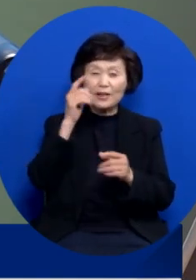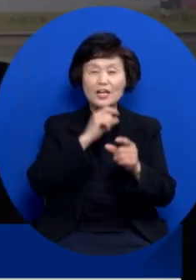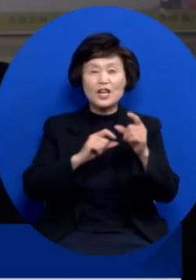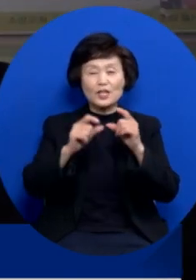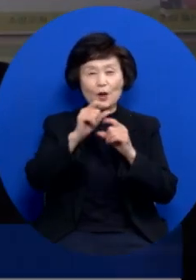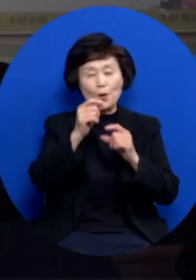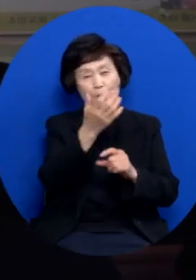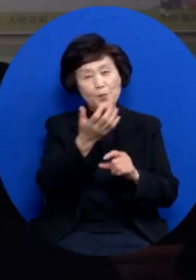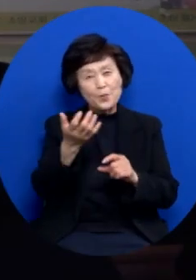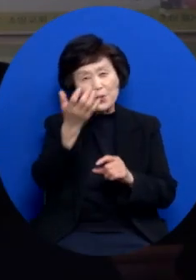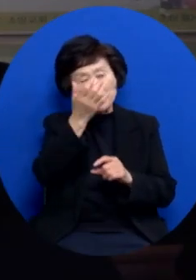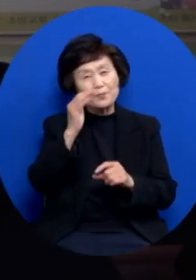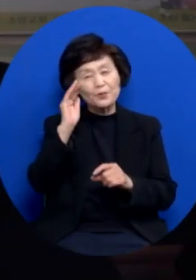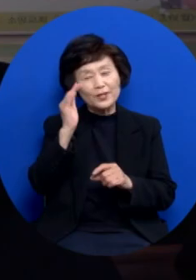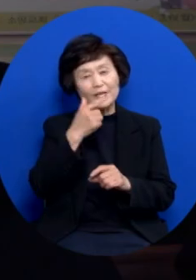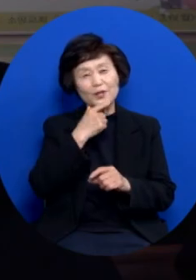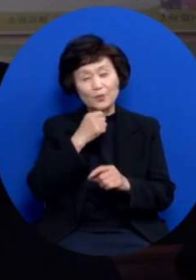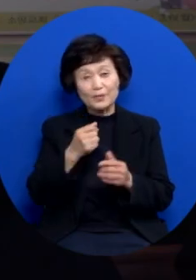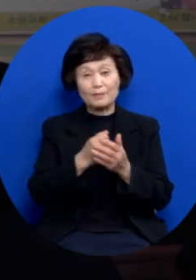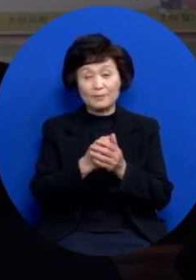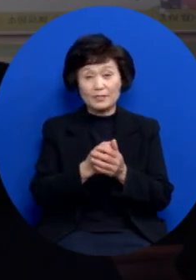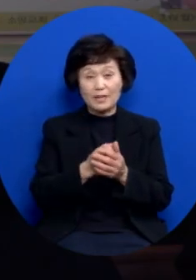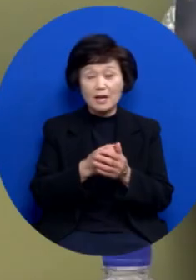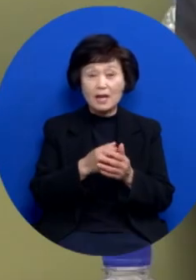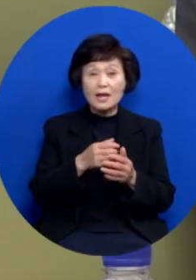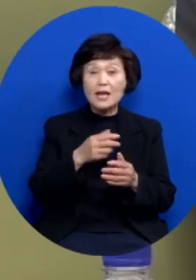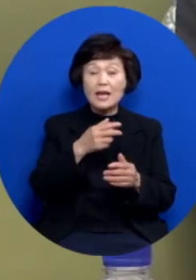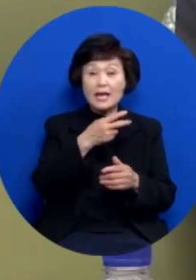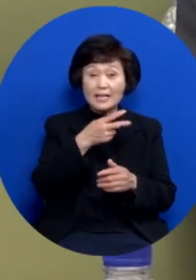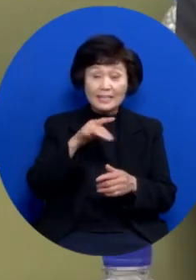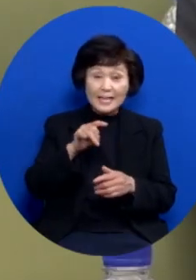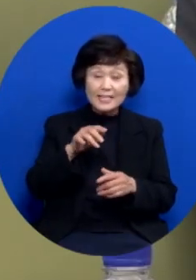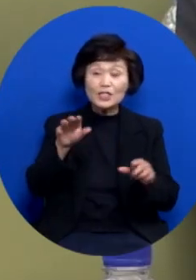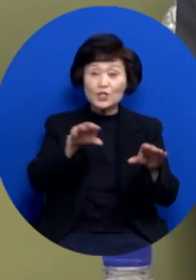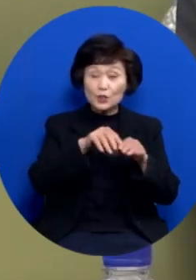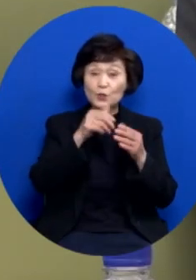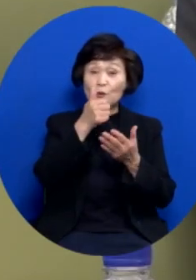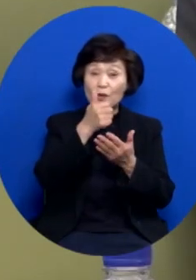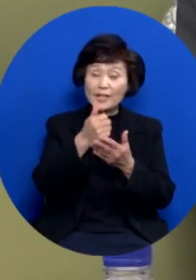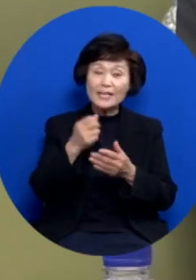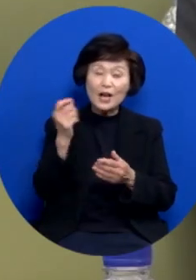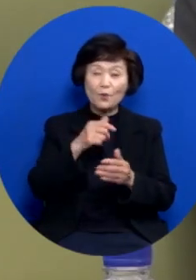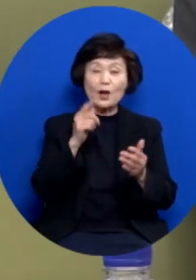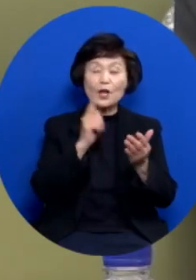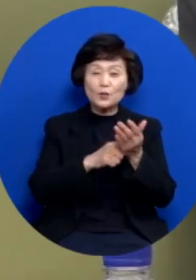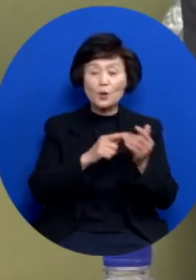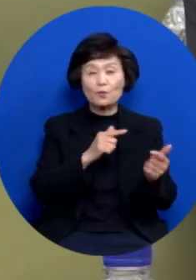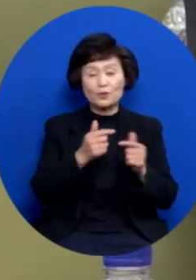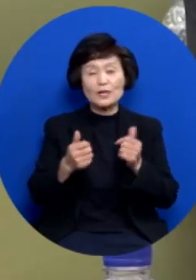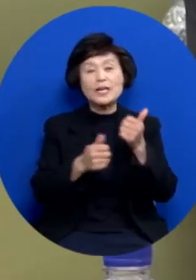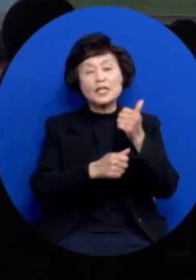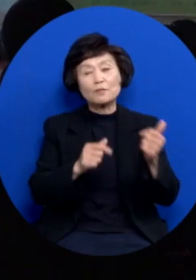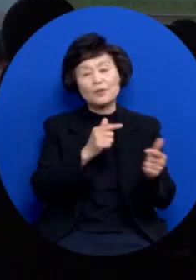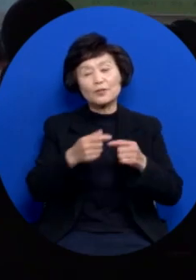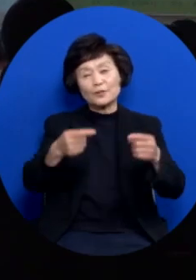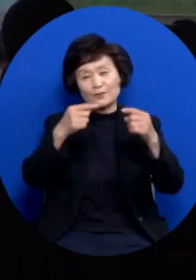소망합니다. 집회에는 예장 대신 송홍도 총회장과 장인호 총무 등 임원진도